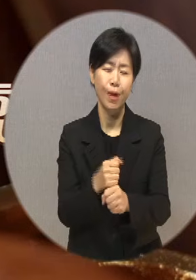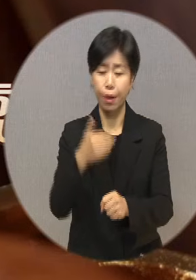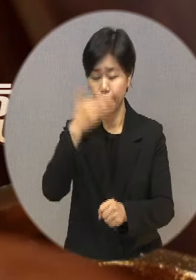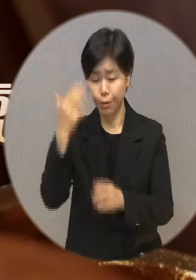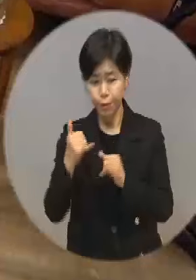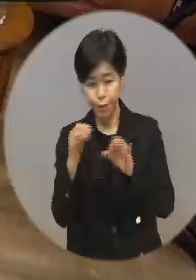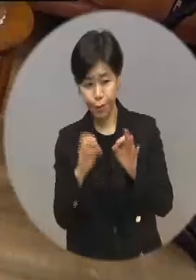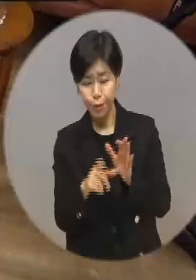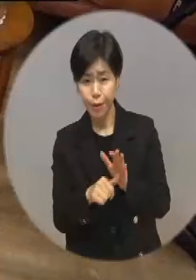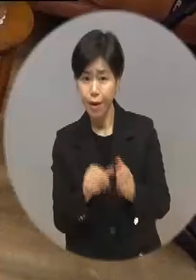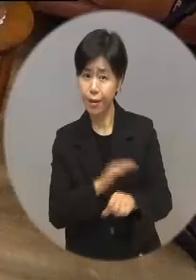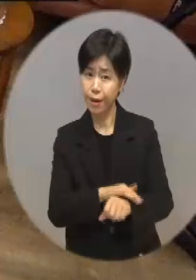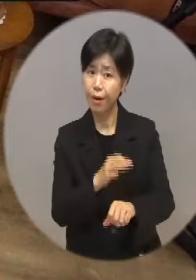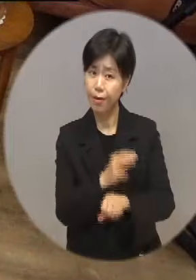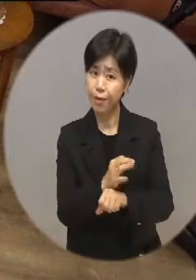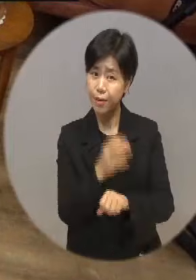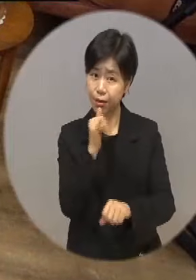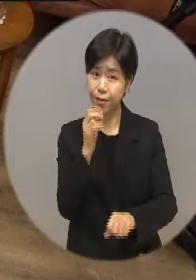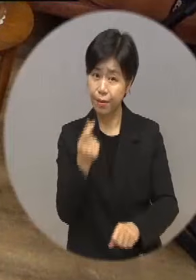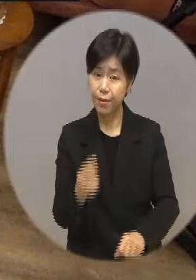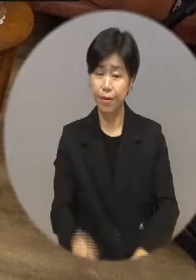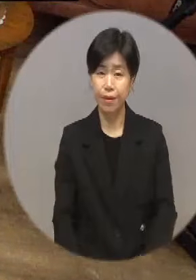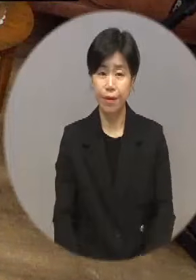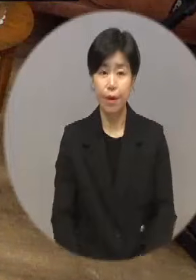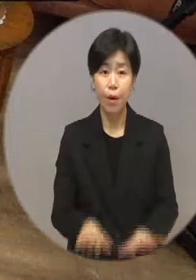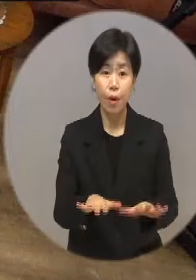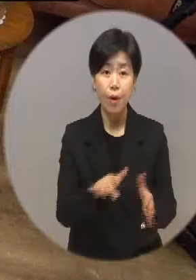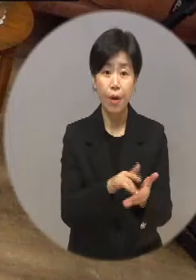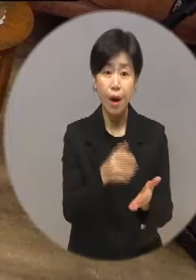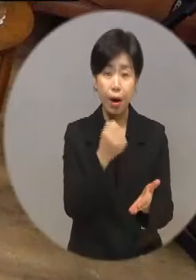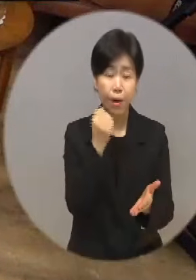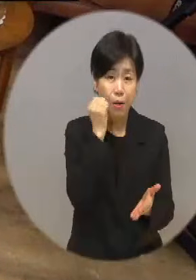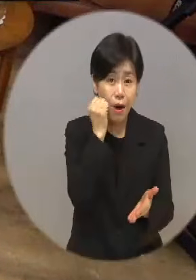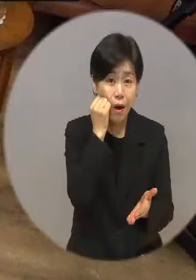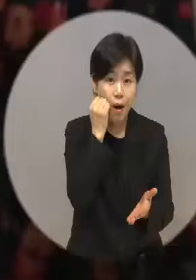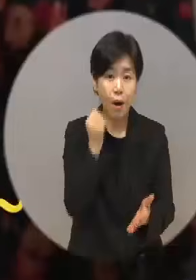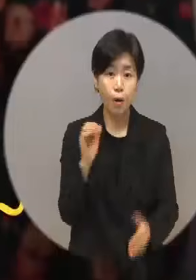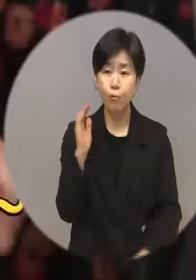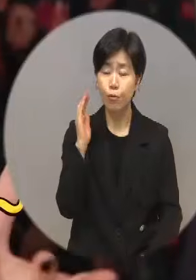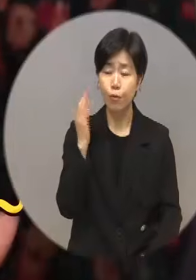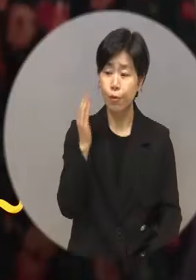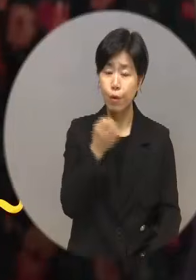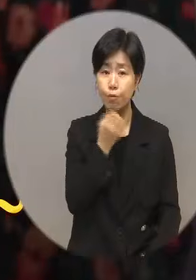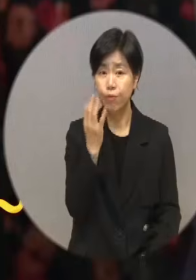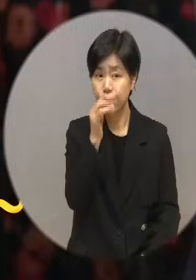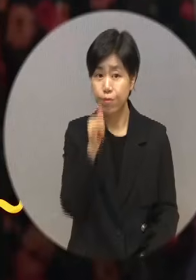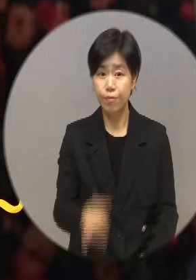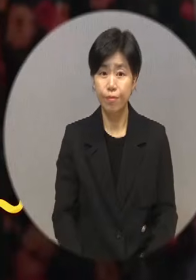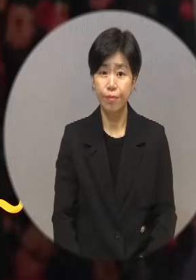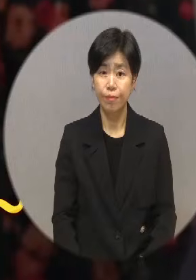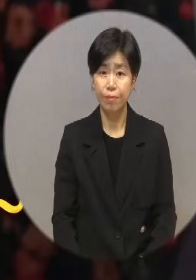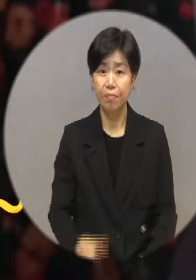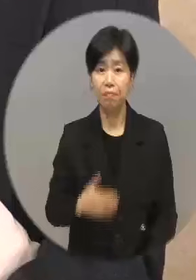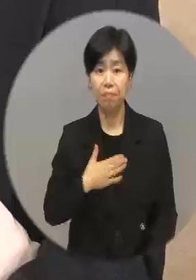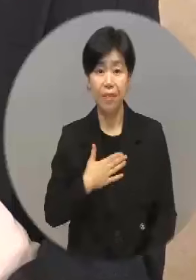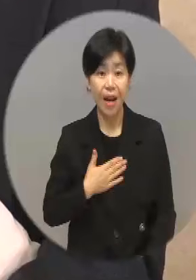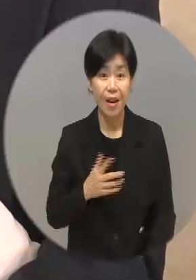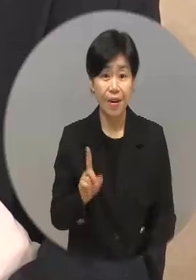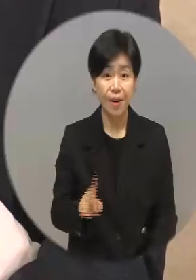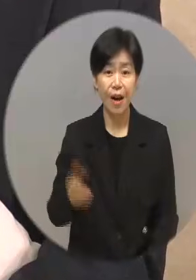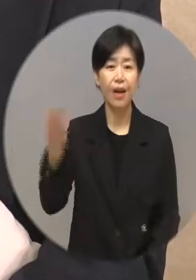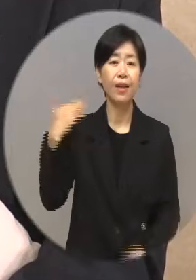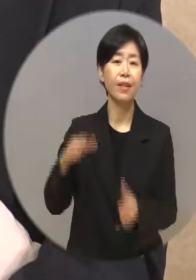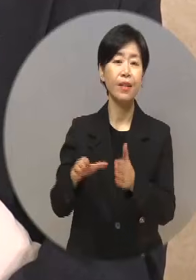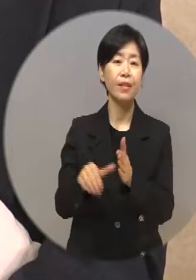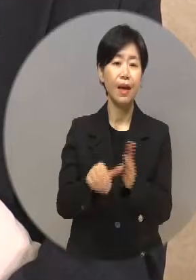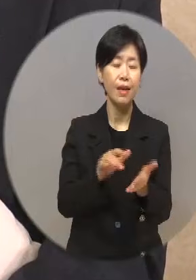같아요. 맞아요. 네. 이 약과가 또 유행했어요. MZ들 그쵸. 사이에서. 맞아요. 제가 조금 아는 척 좀 해보면 얘들은 이